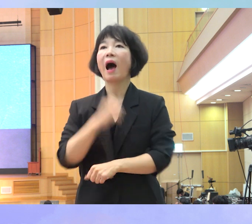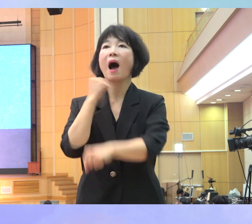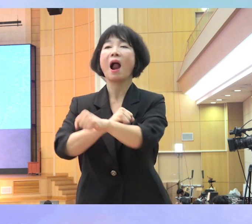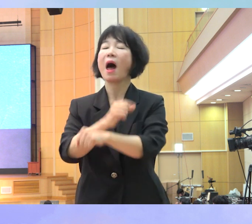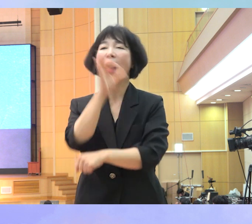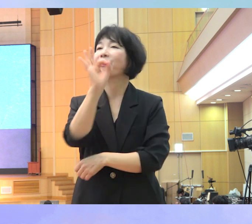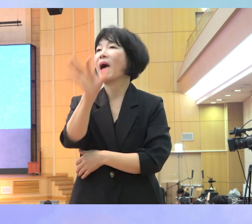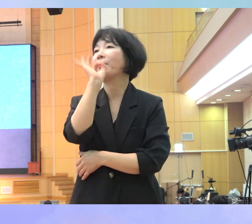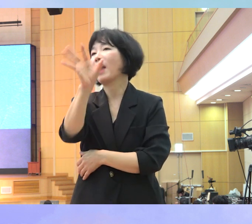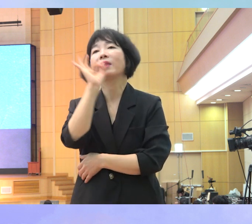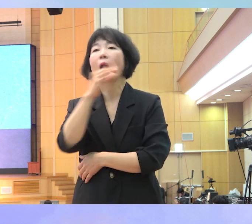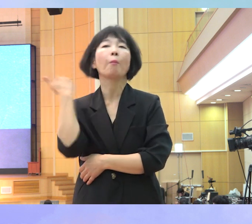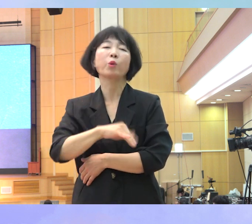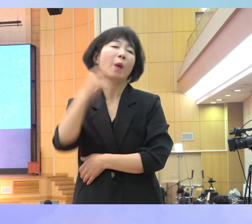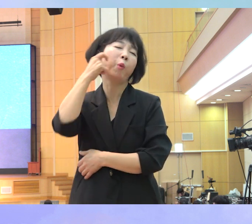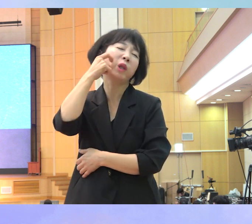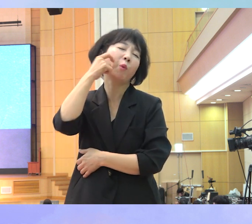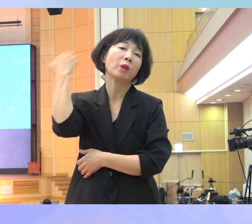그렇게 얘기를 해버려요.